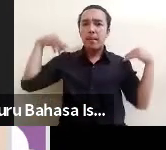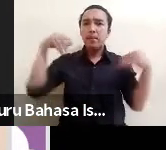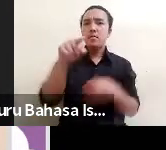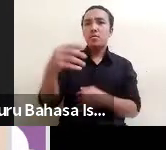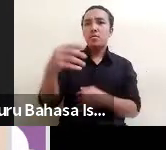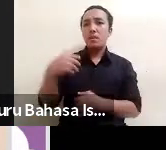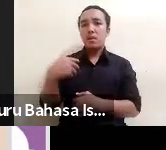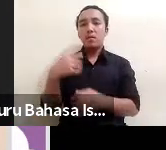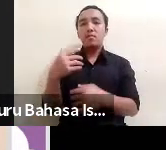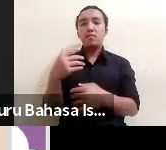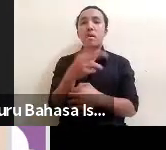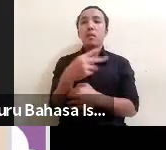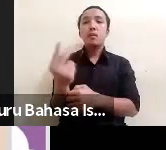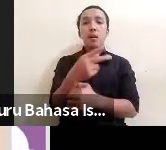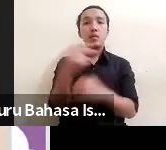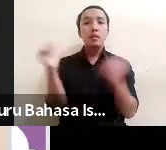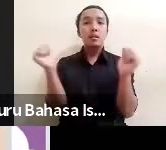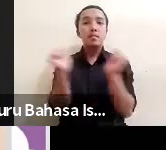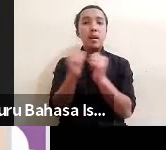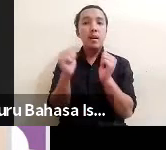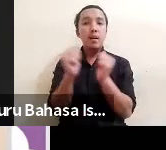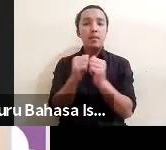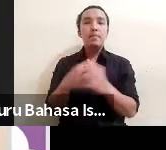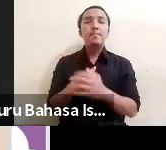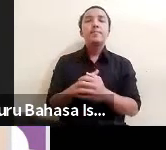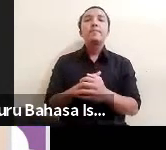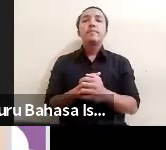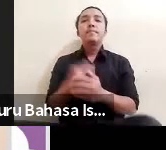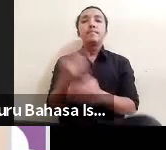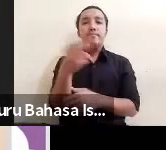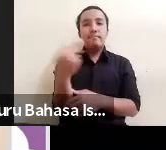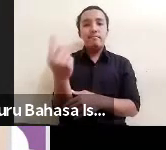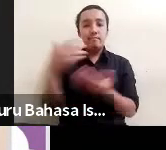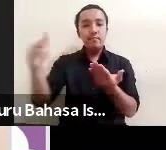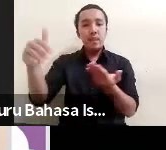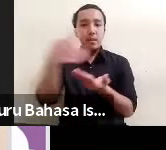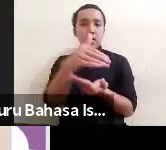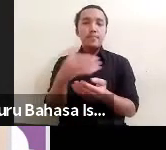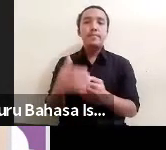seperangkat alat iKTP itu, kita data,